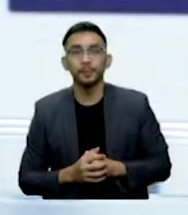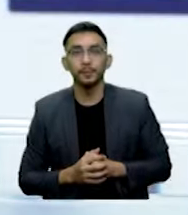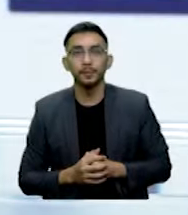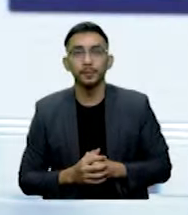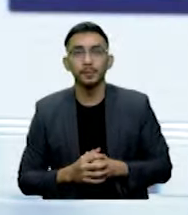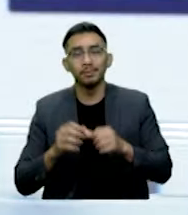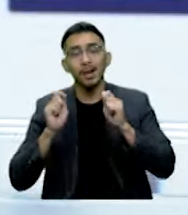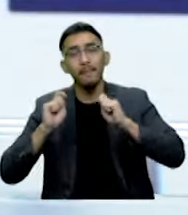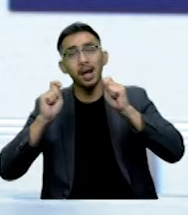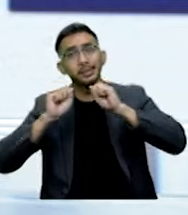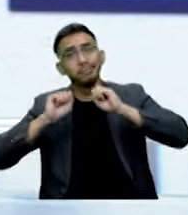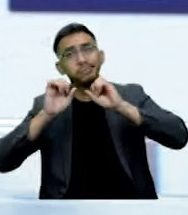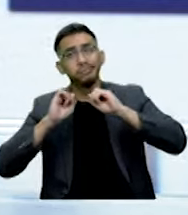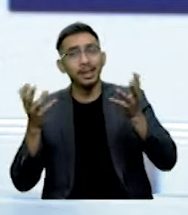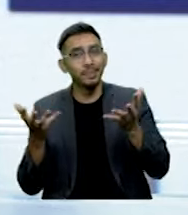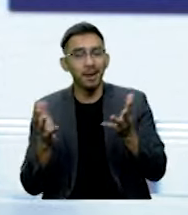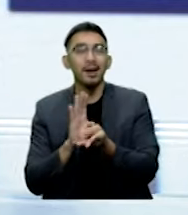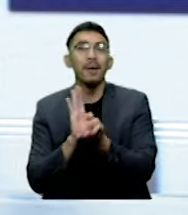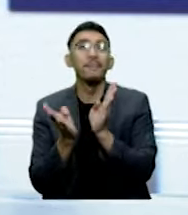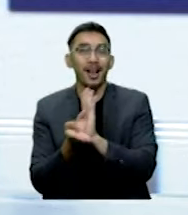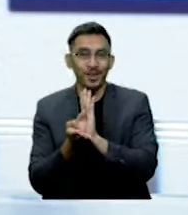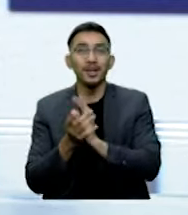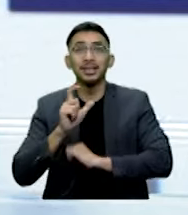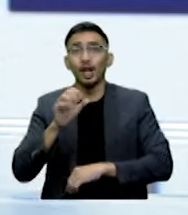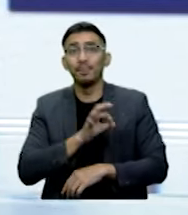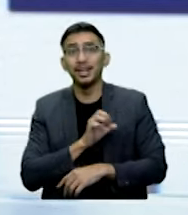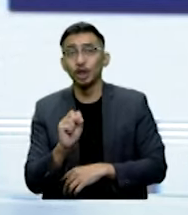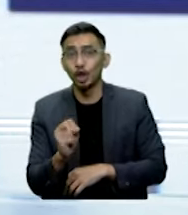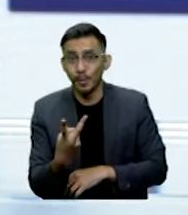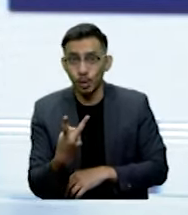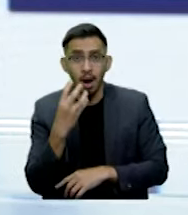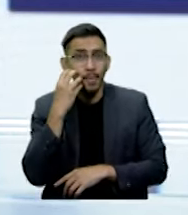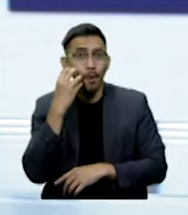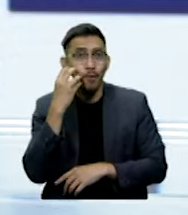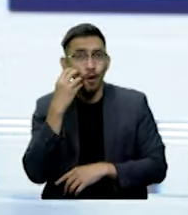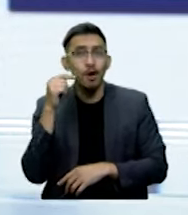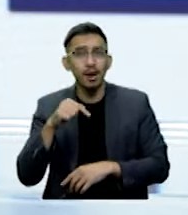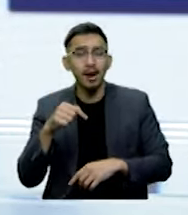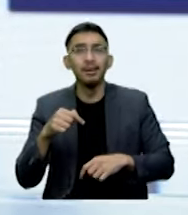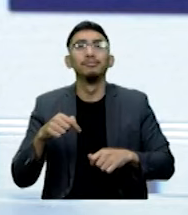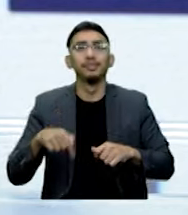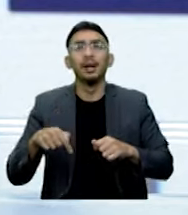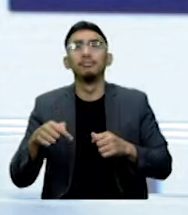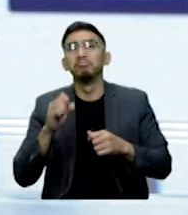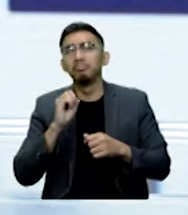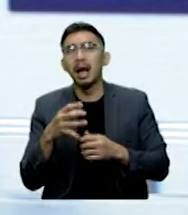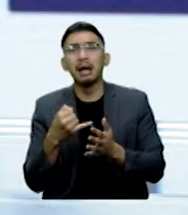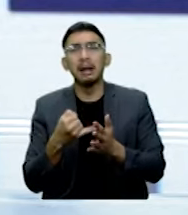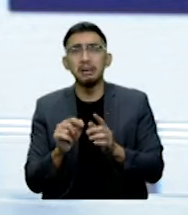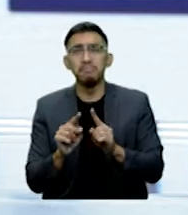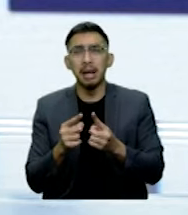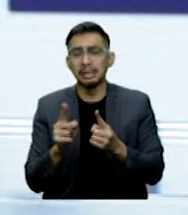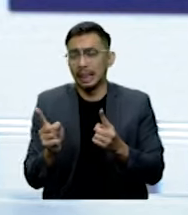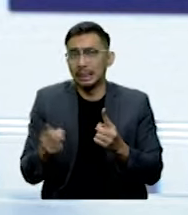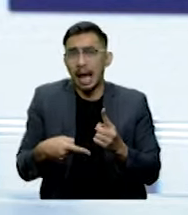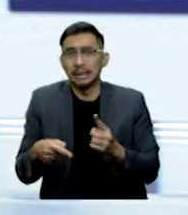ini. Kampanye di Kepulauan Bangka Belitung, calon presiden nomor urut 2 Prabowo Subianto goyang gemoy saat menyinggung nilai 11